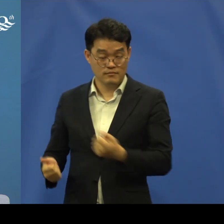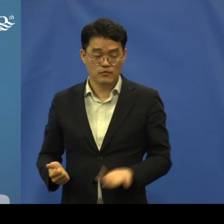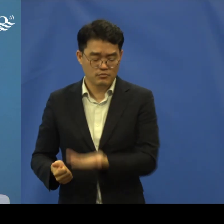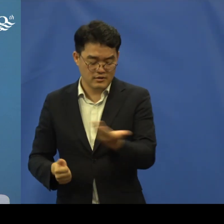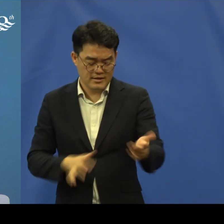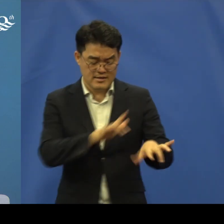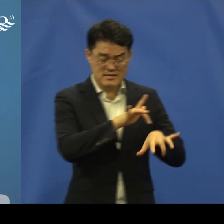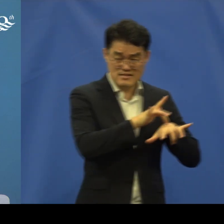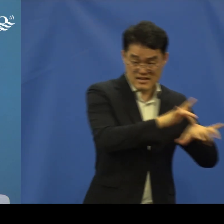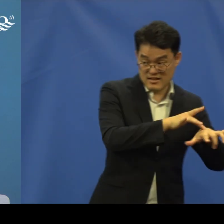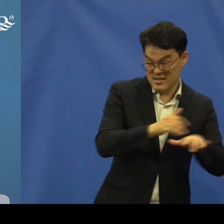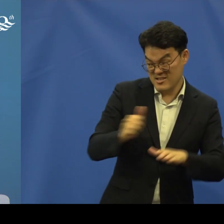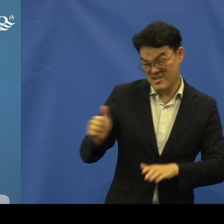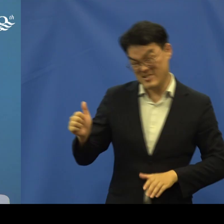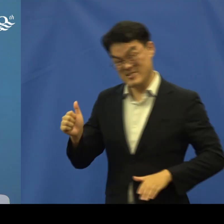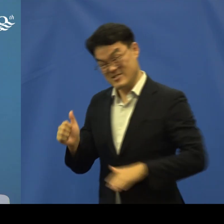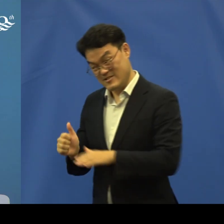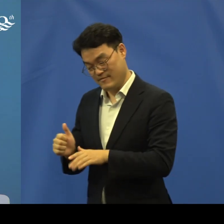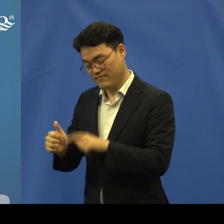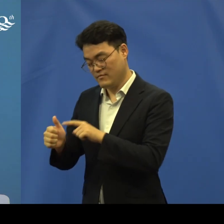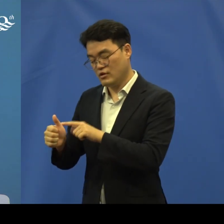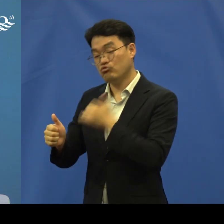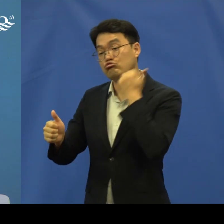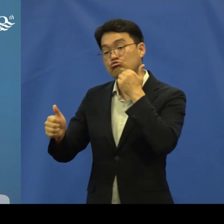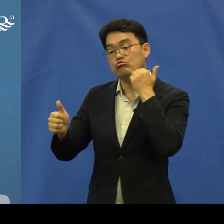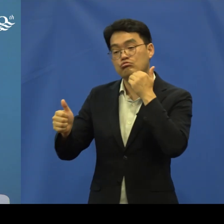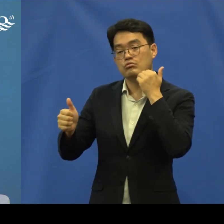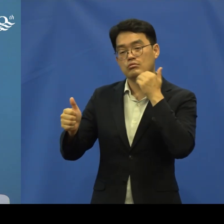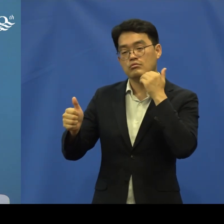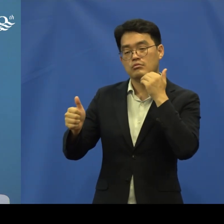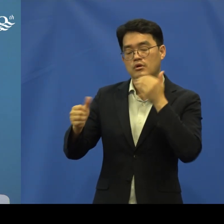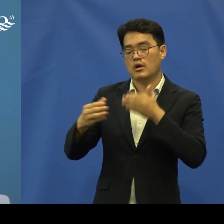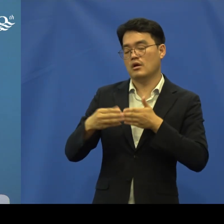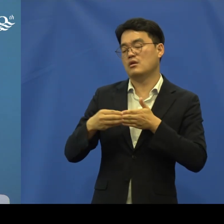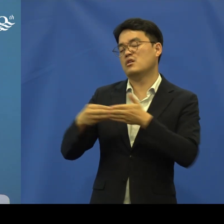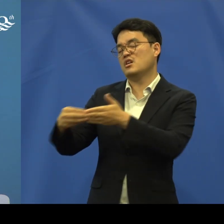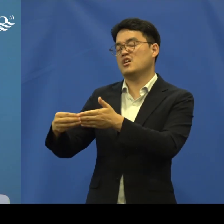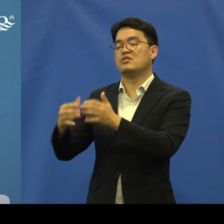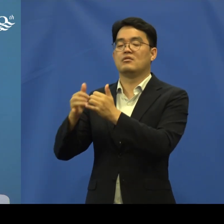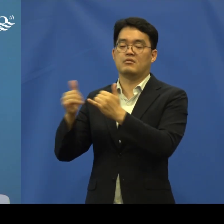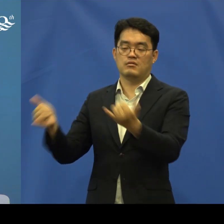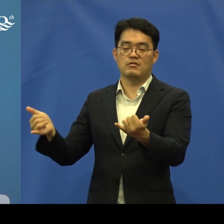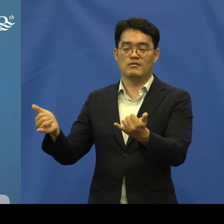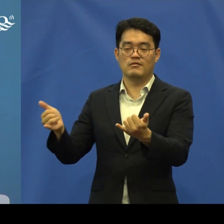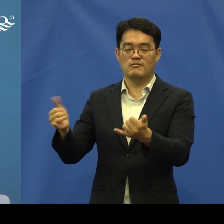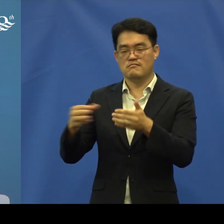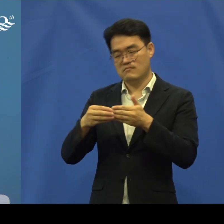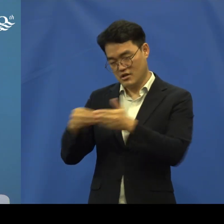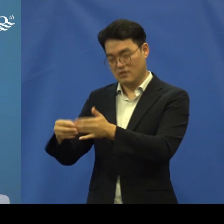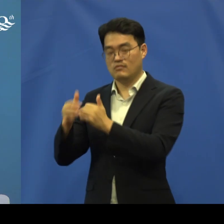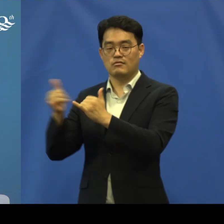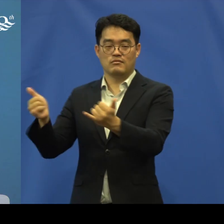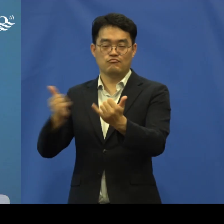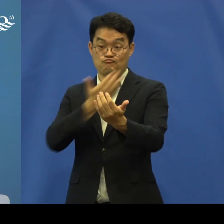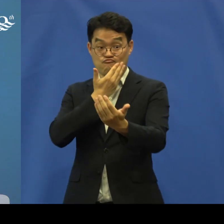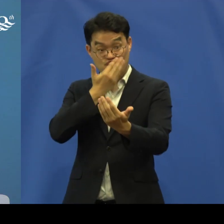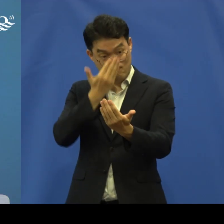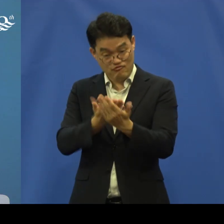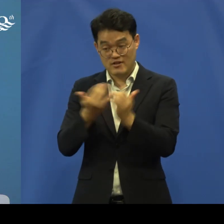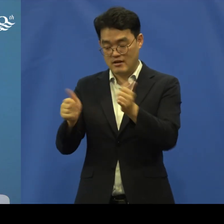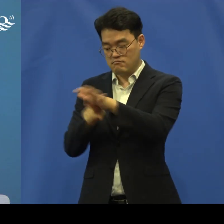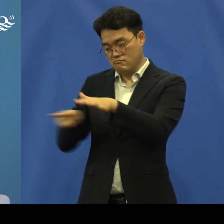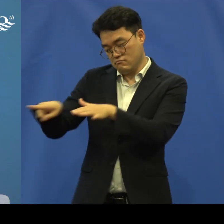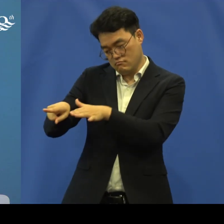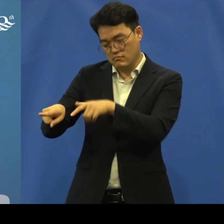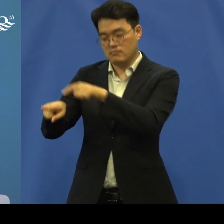그러죠. 어디를 가나 여러분, 이 리더를 무너뜨리면 모든 게 다 무너지는 거예요.